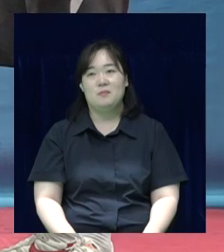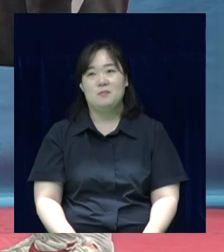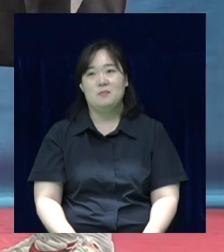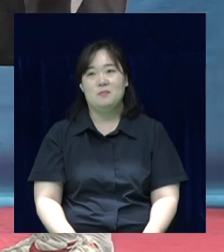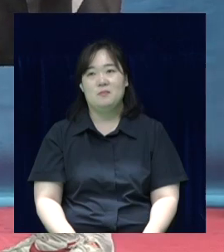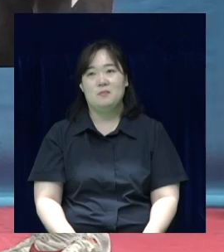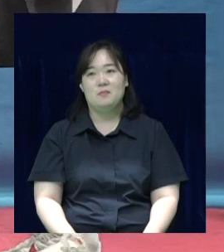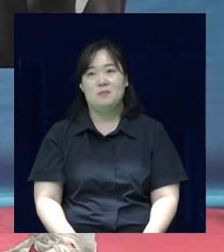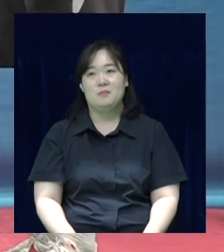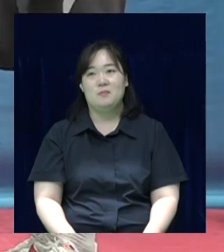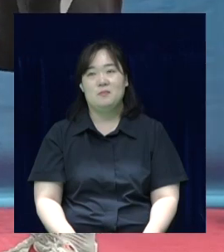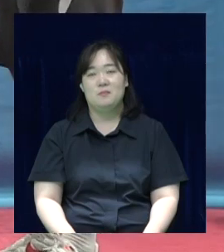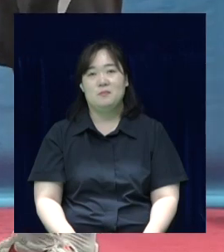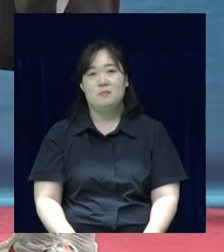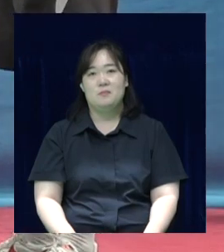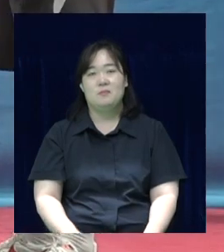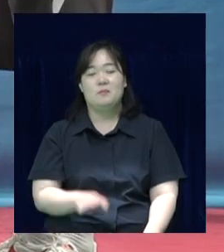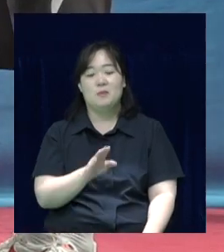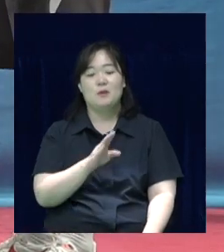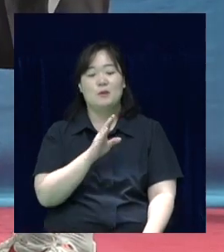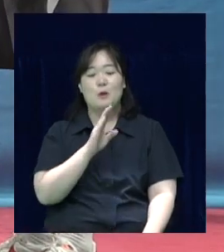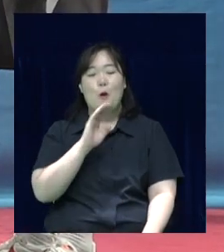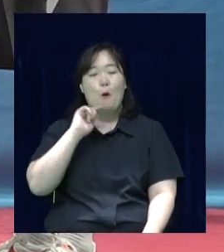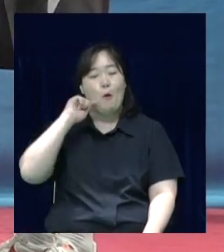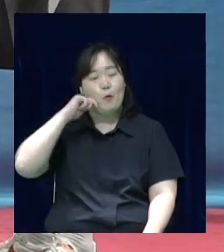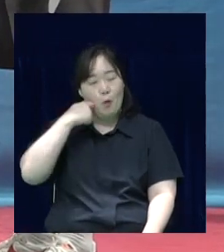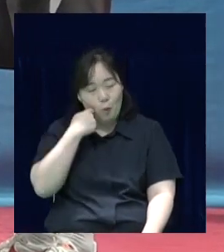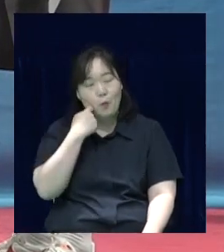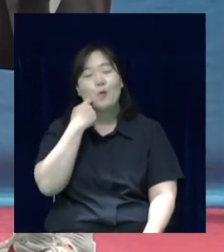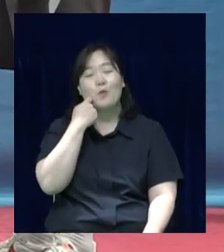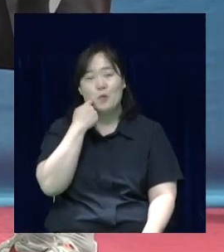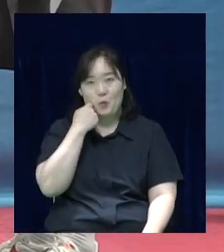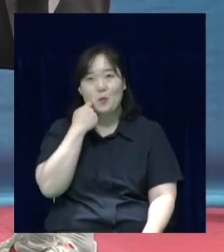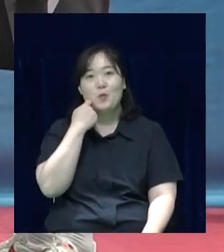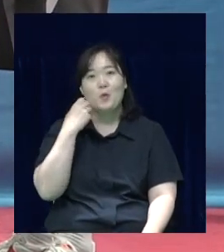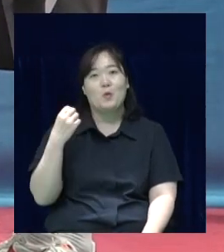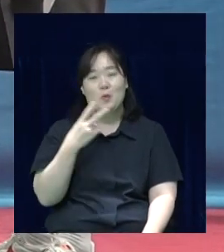자, 서진곤 선수가 그 어려운 걸 또 해내고 있습니다.